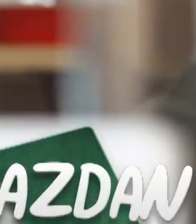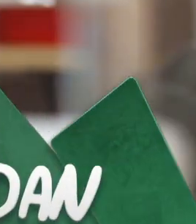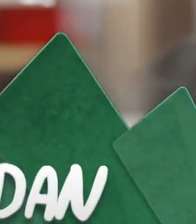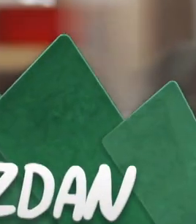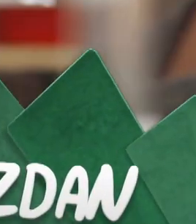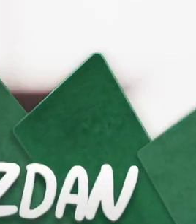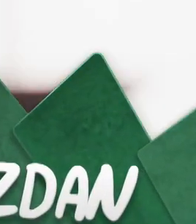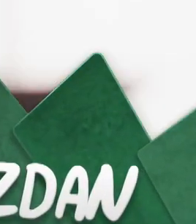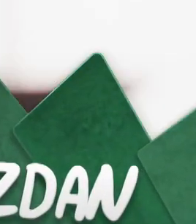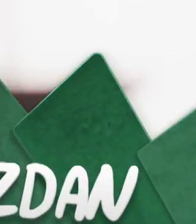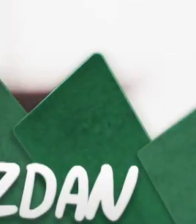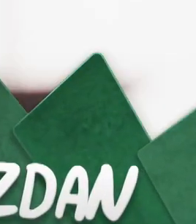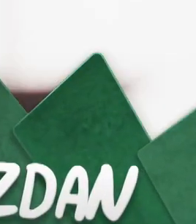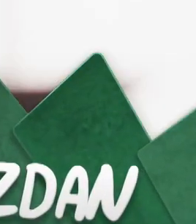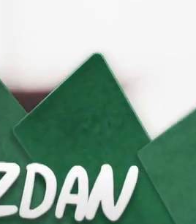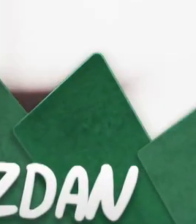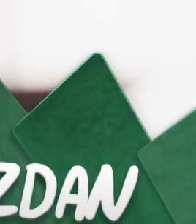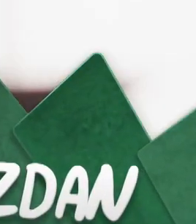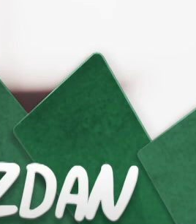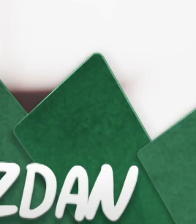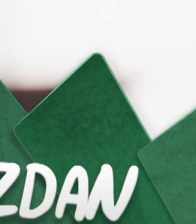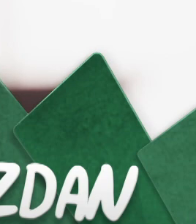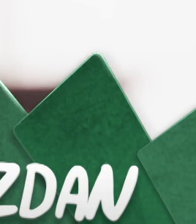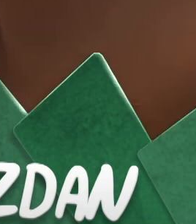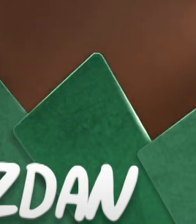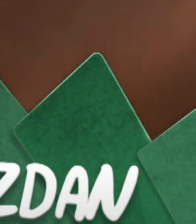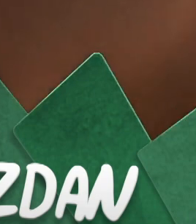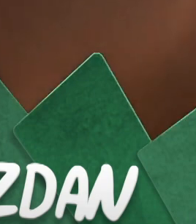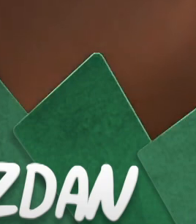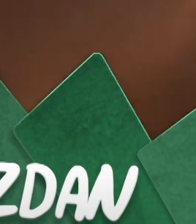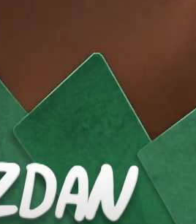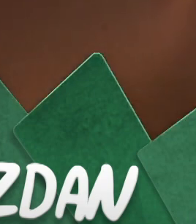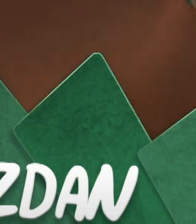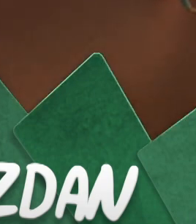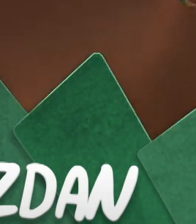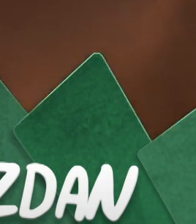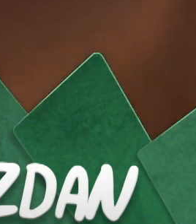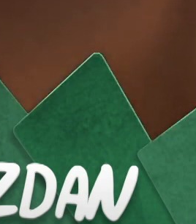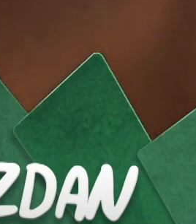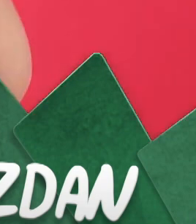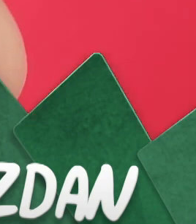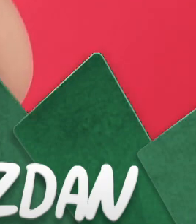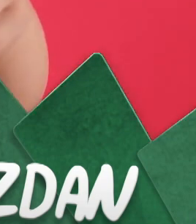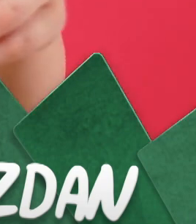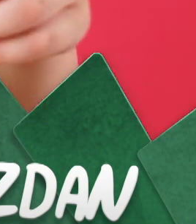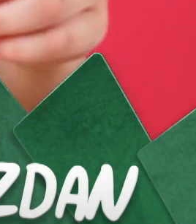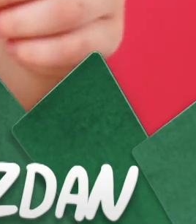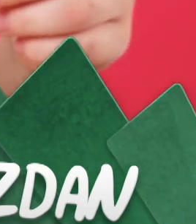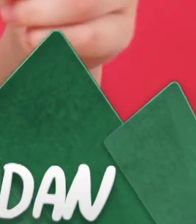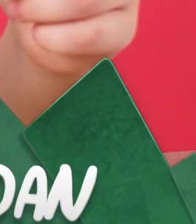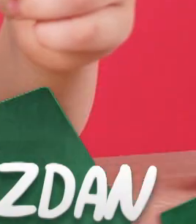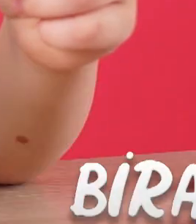Sınıf içi etkinlikler, öğrencilerin ilgi ve gereksinimlerine yönelik, onların kişiliklerini geliştirmek için yapılan planlı,